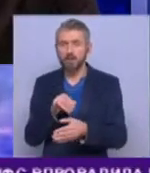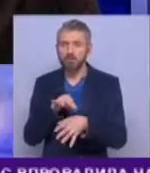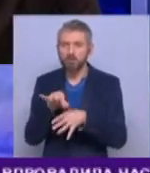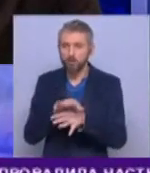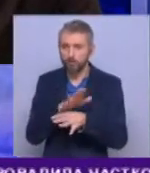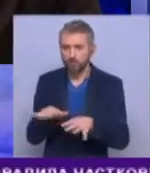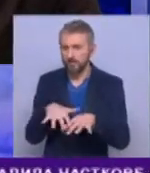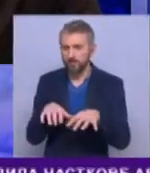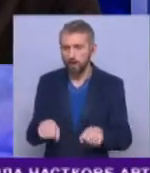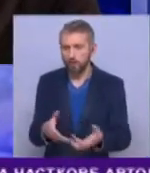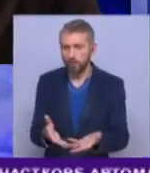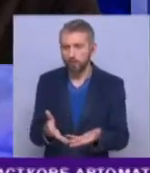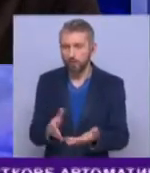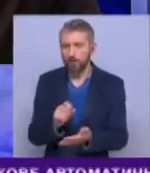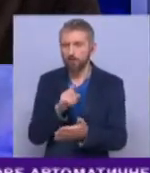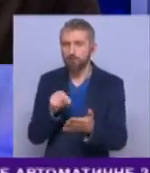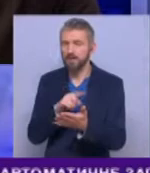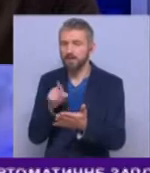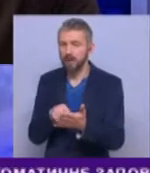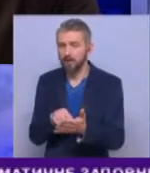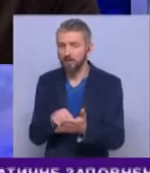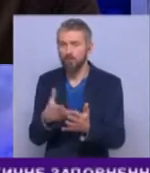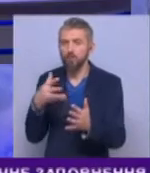владу в питаннях